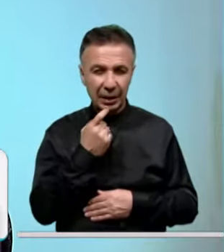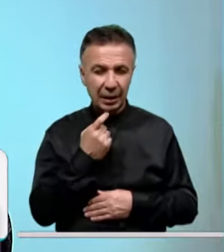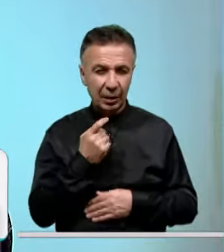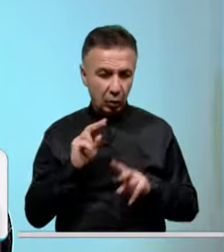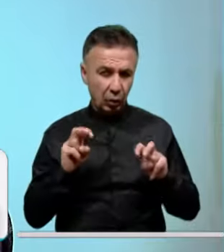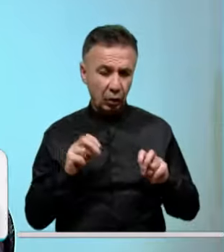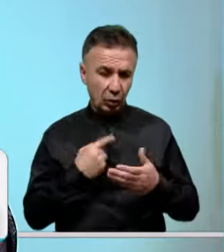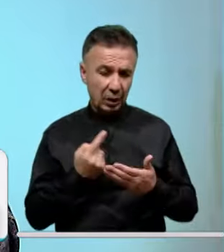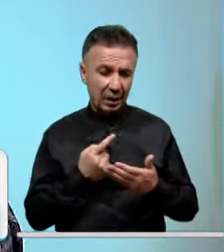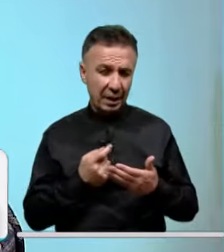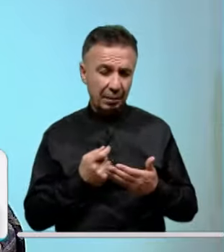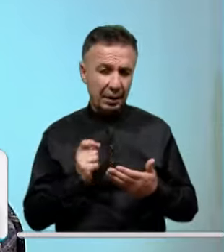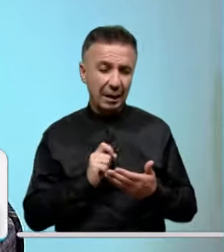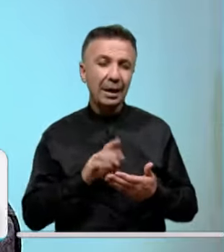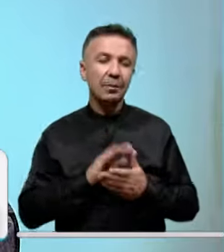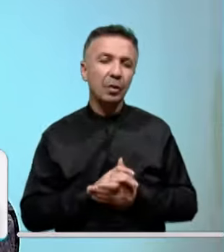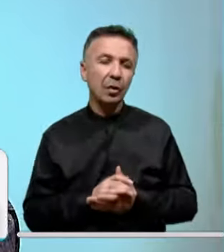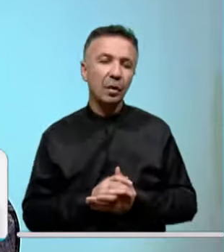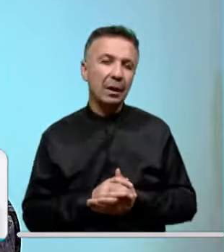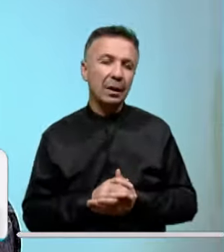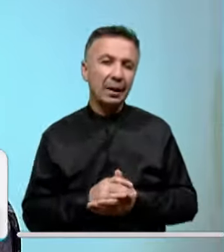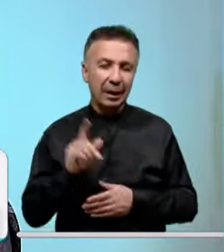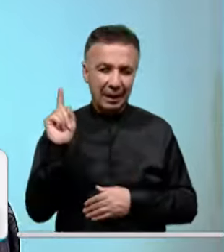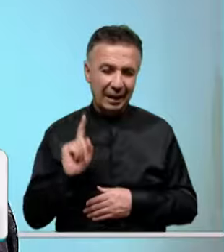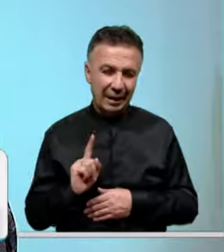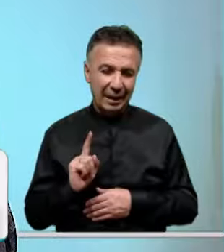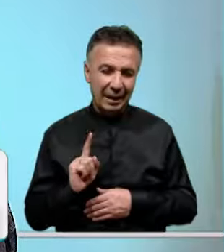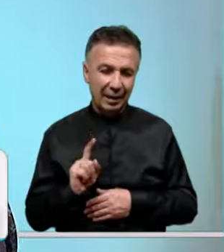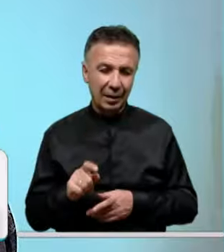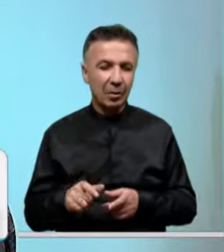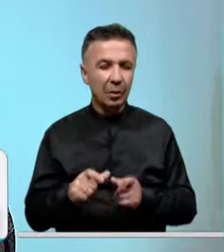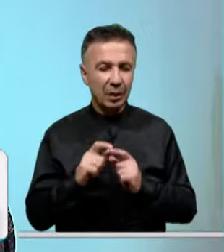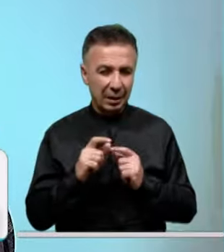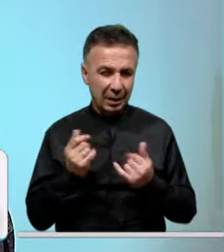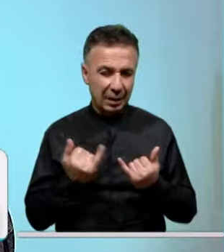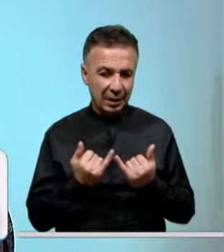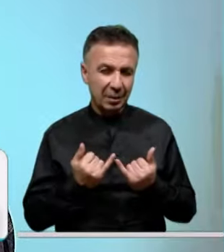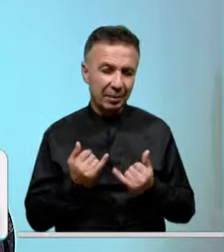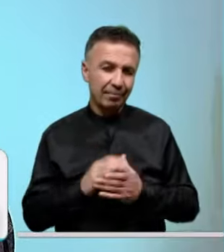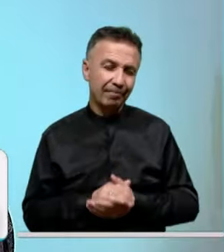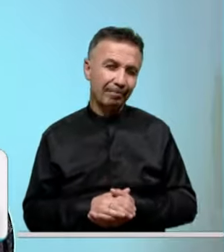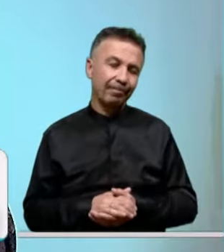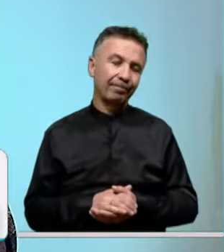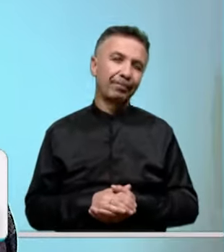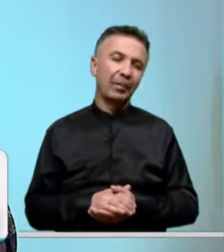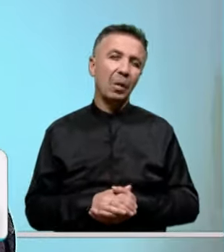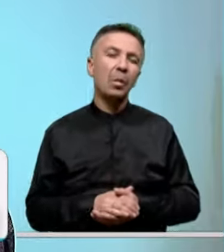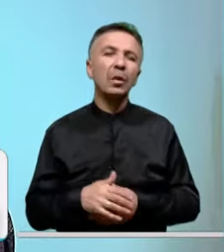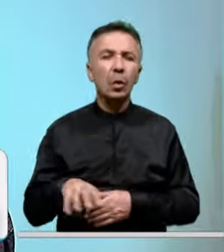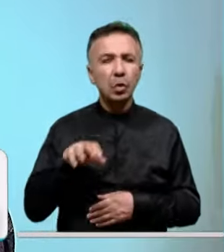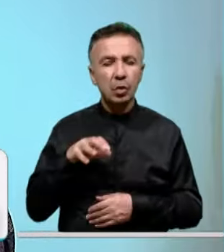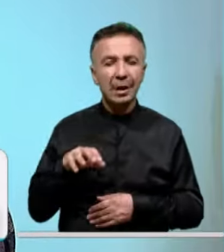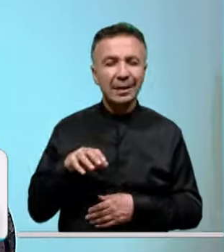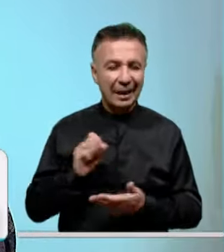da Kur'an-ı Kerim'de yok. İlk soru soran kardeşimizin oraya bir atıfta bulunur. Sorduğu soruya da bir atıfta bulunur. Bu da sünnetle